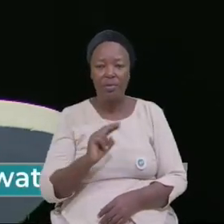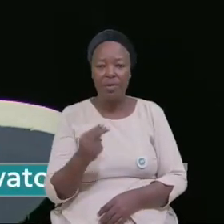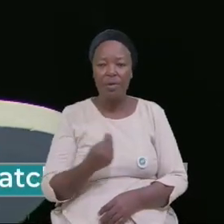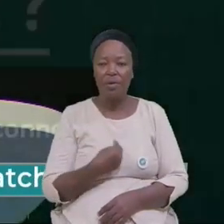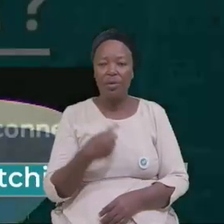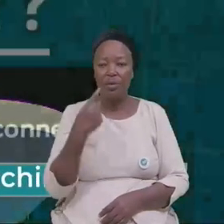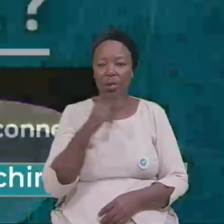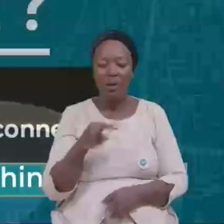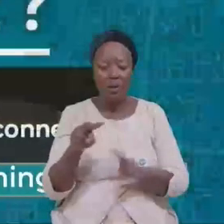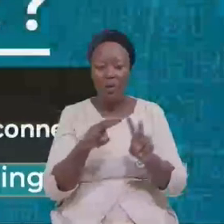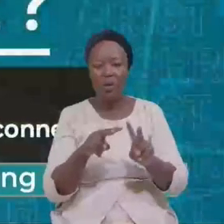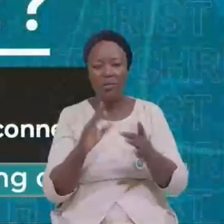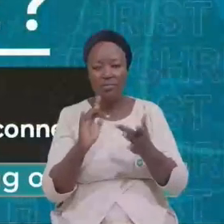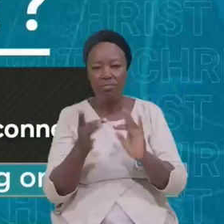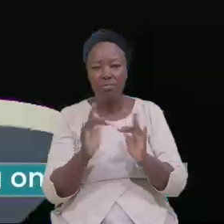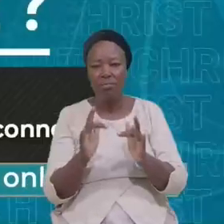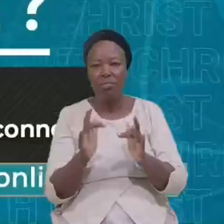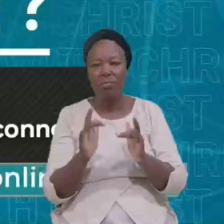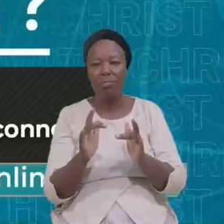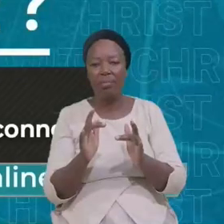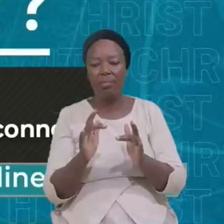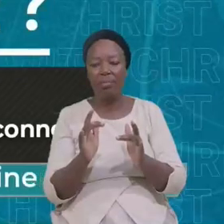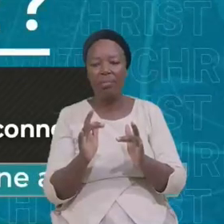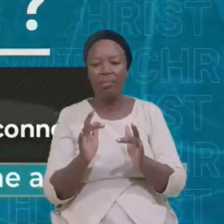Et vous qui suivez en ligne,